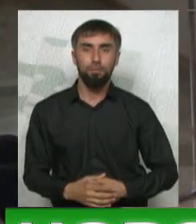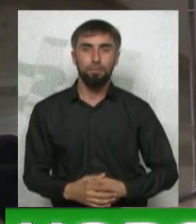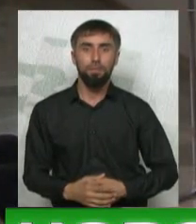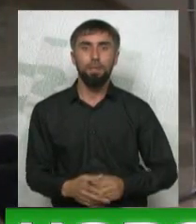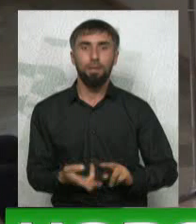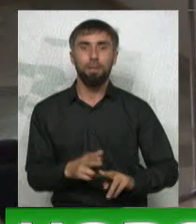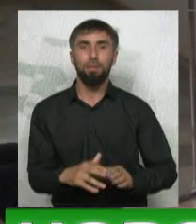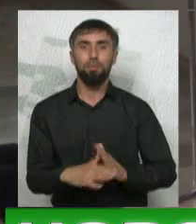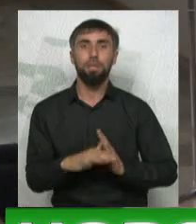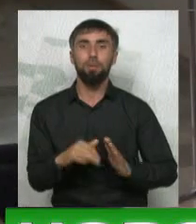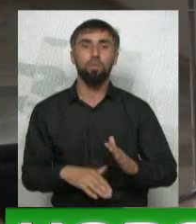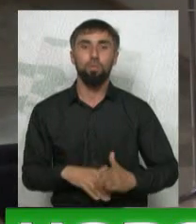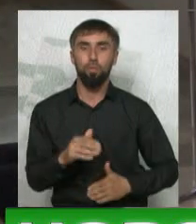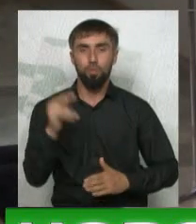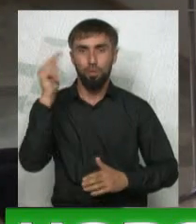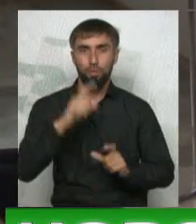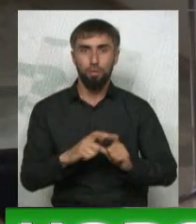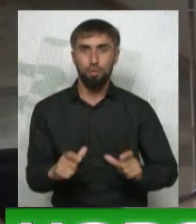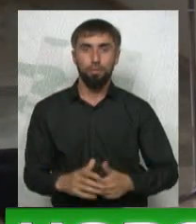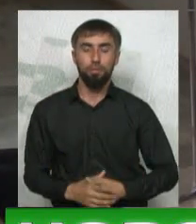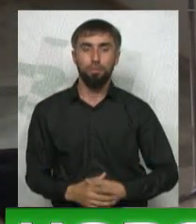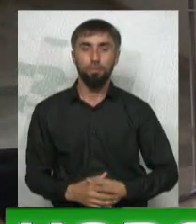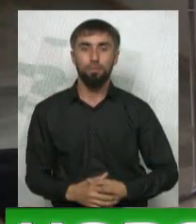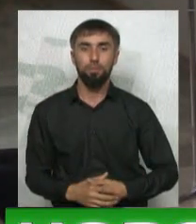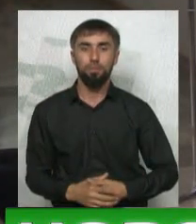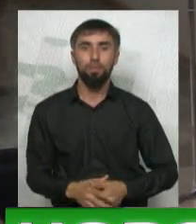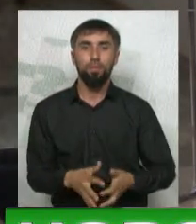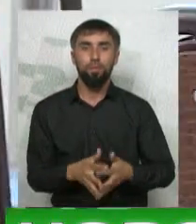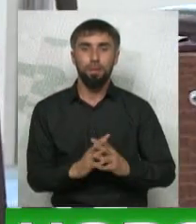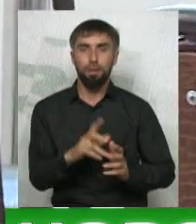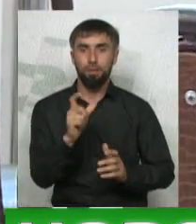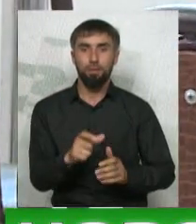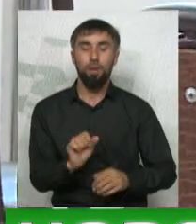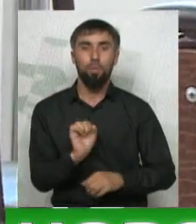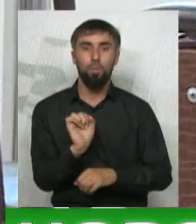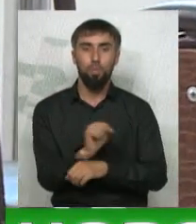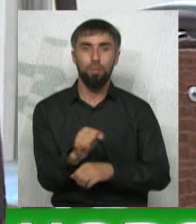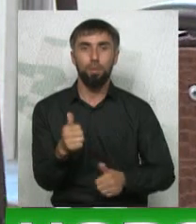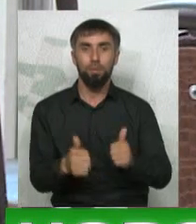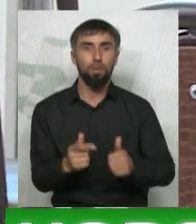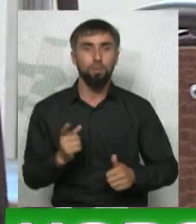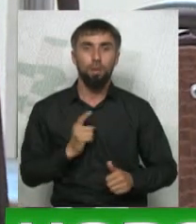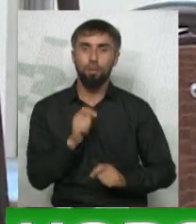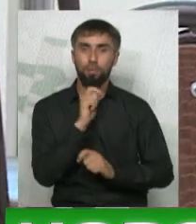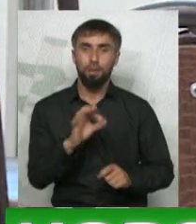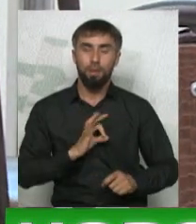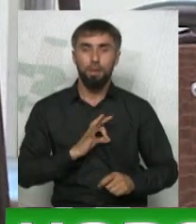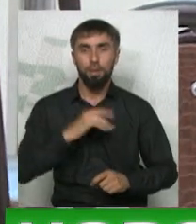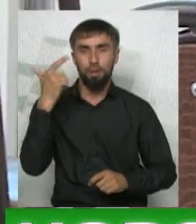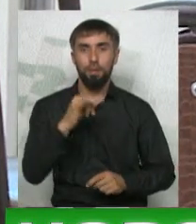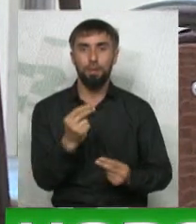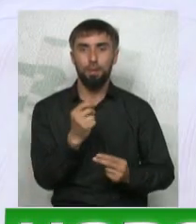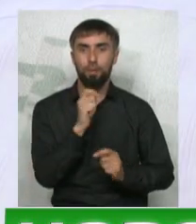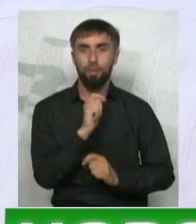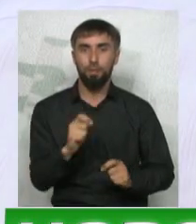Это помогает и лучше учиться в школе, дисциплинирует человека. Победителей турнира ждут медали, грамоты и